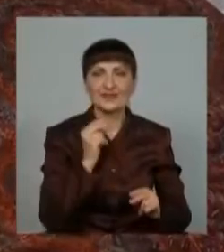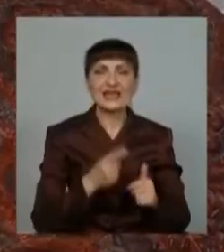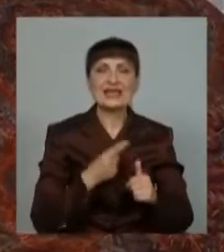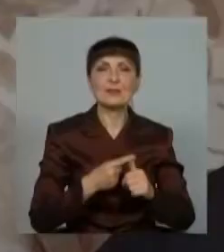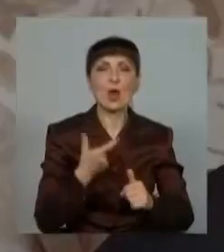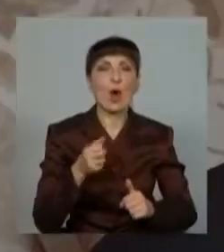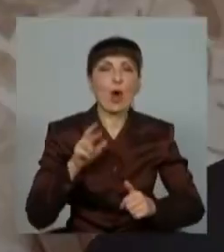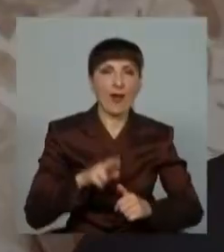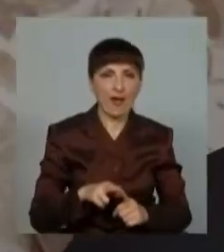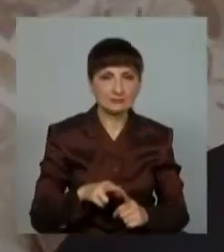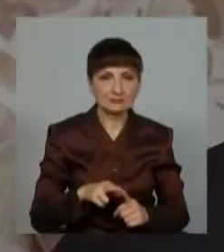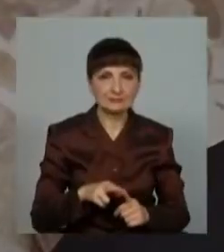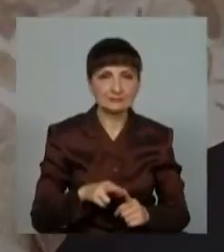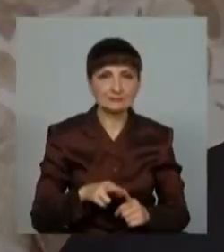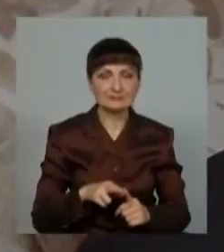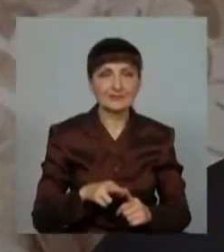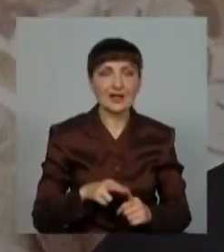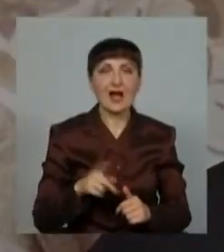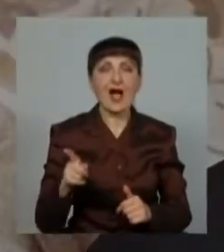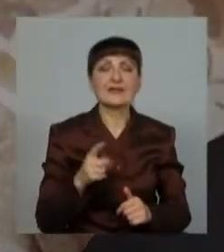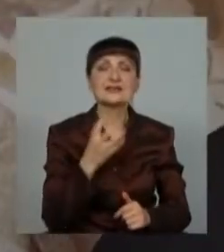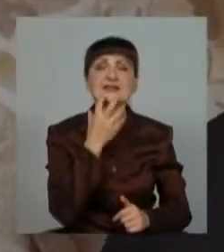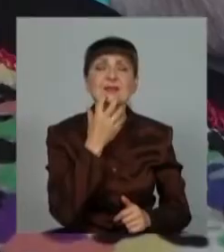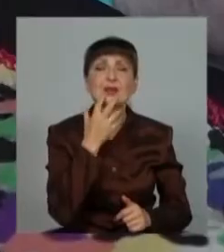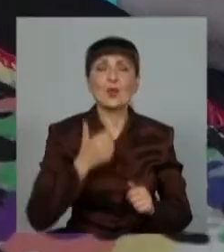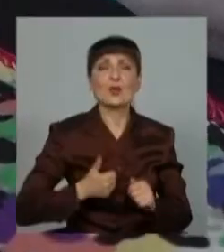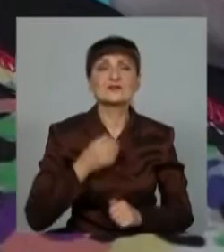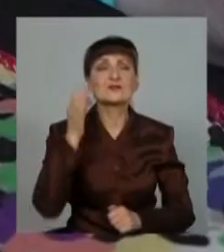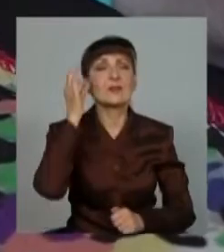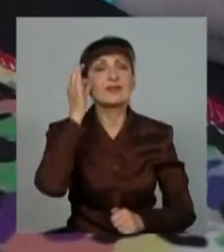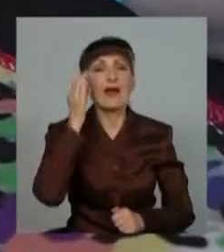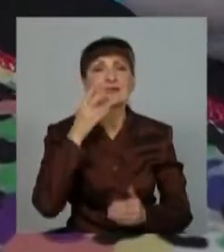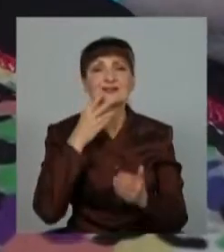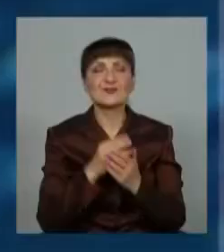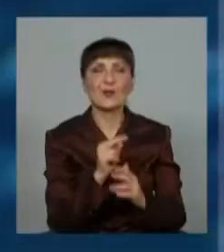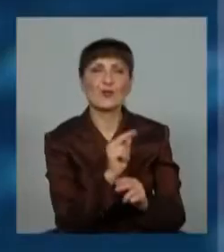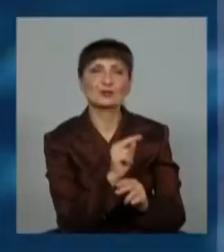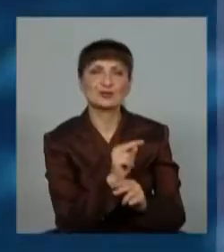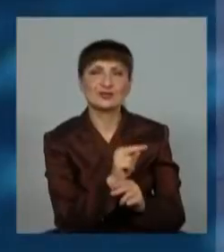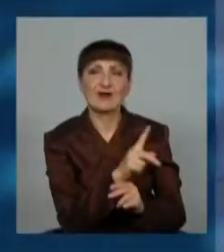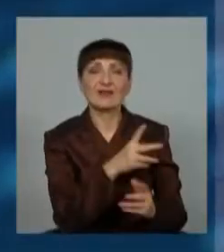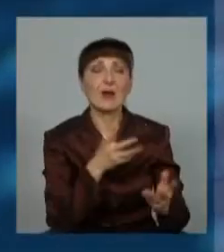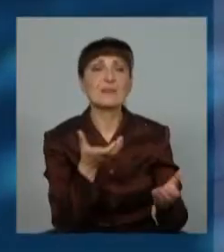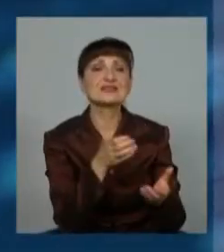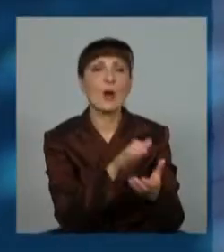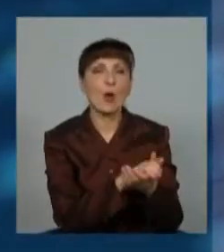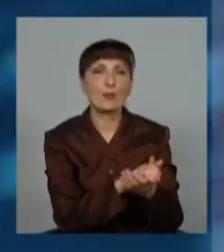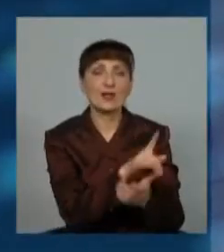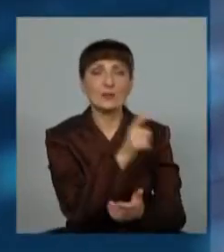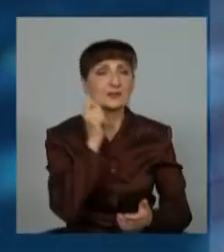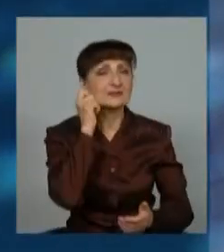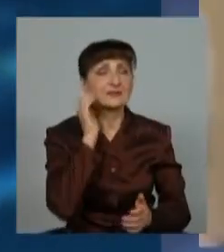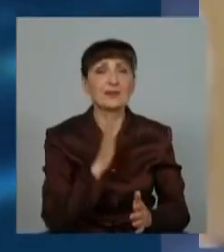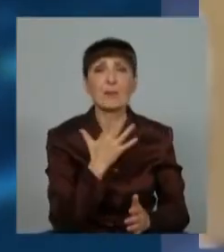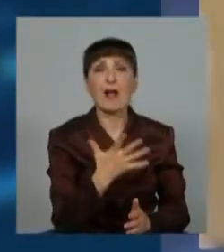имени Гоголя Малиновская Елизавета Григорьевна с теплотой и гордостью вспоминает о своем ученике, с которым она познакомилась, когда ему было